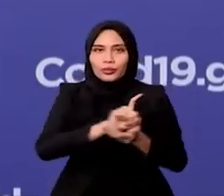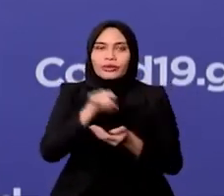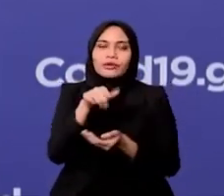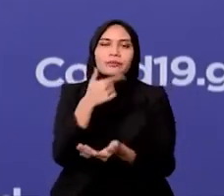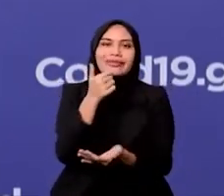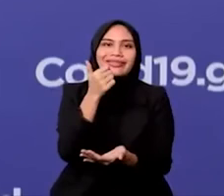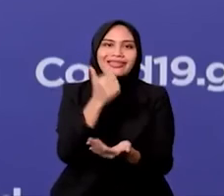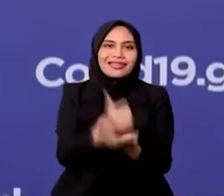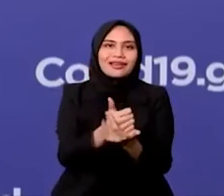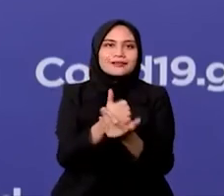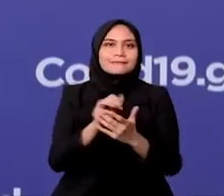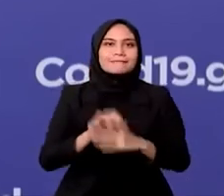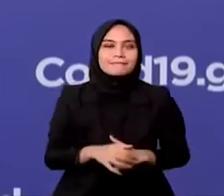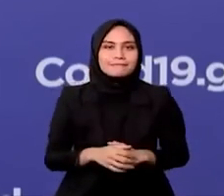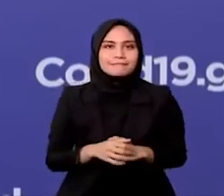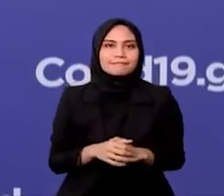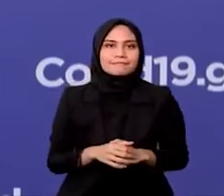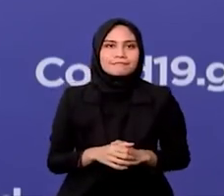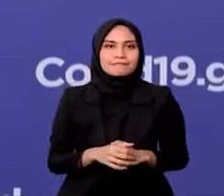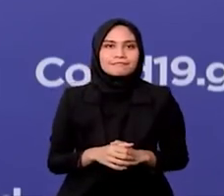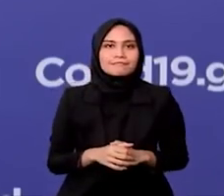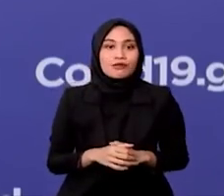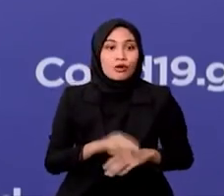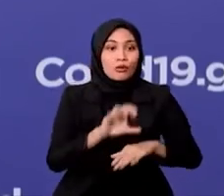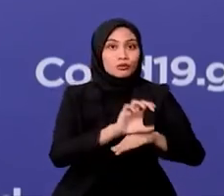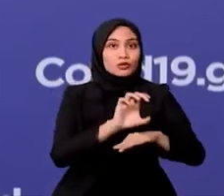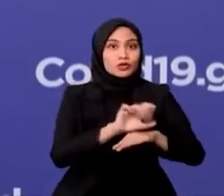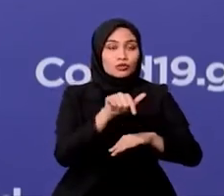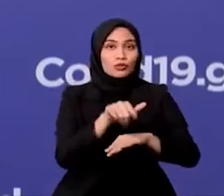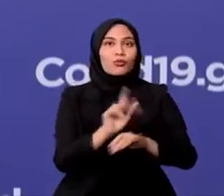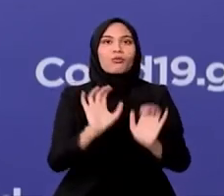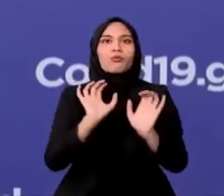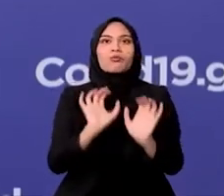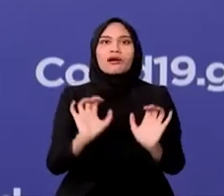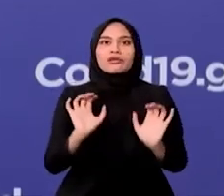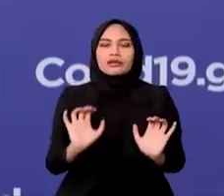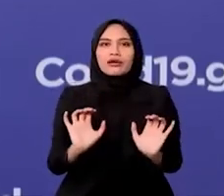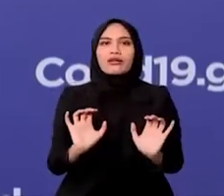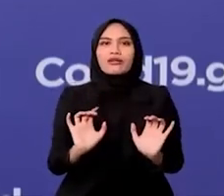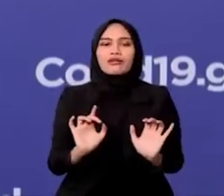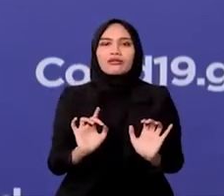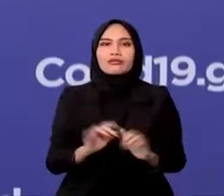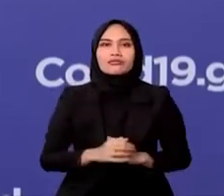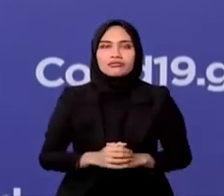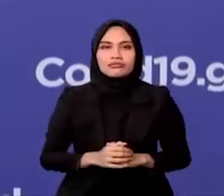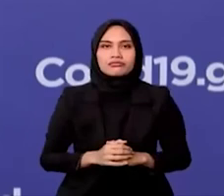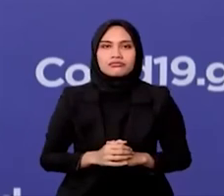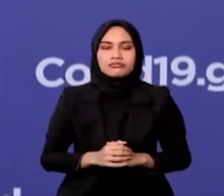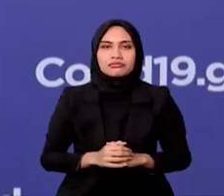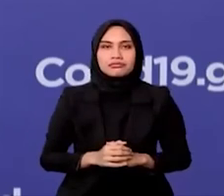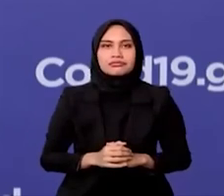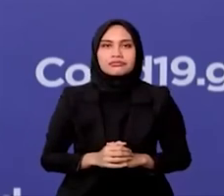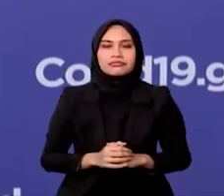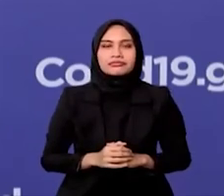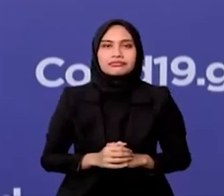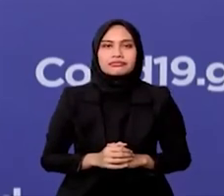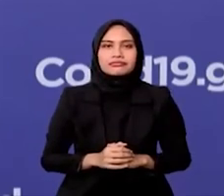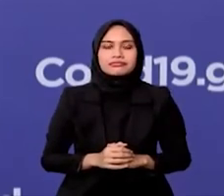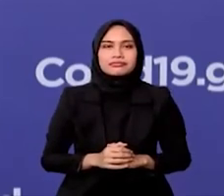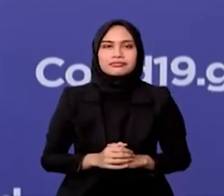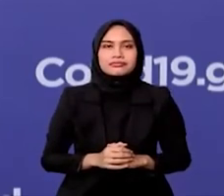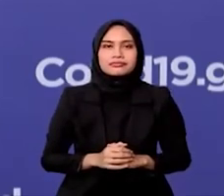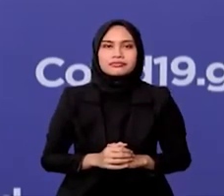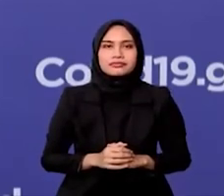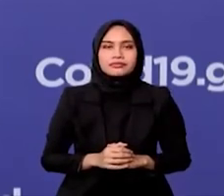penting bisa begitu juga mesjid yang begitu banyak yang mempunyai cara untuk menyampaikan Mas pesannya ke berbicara card